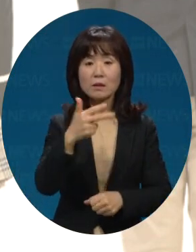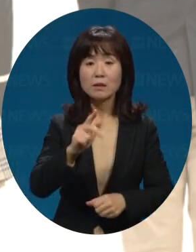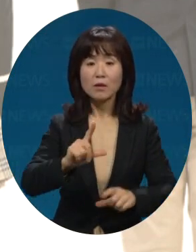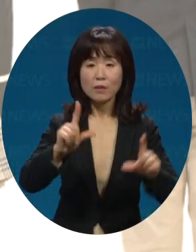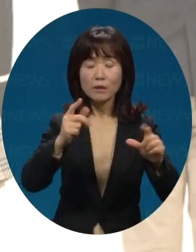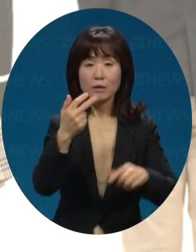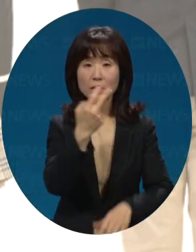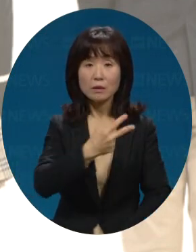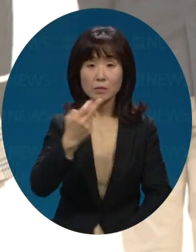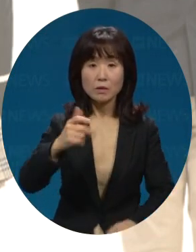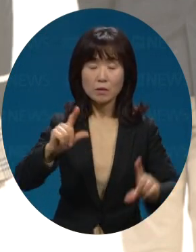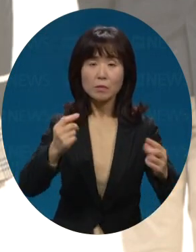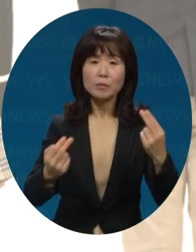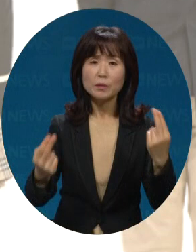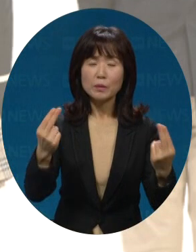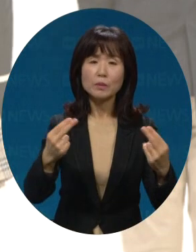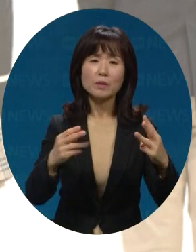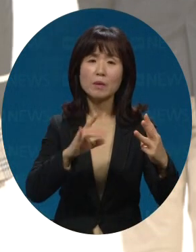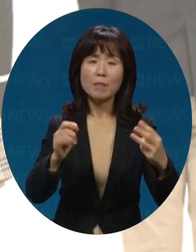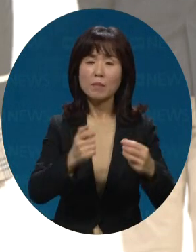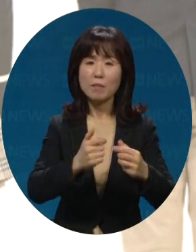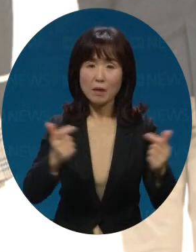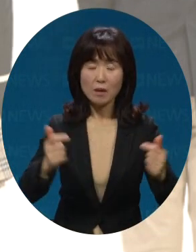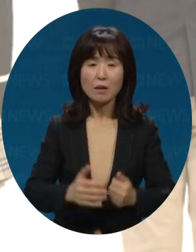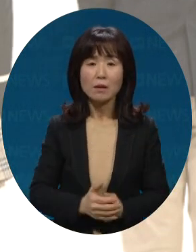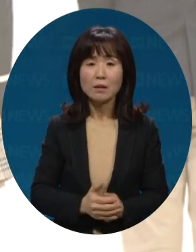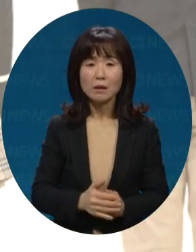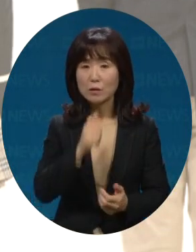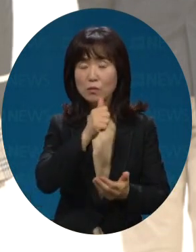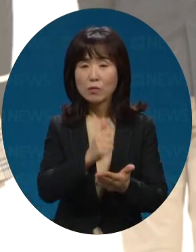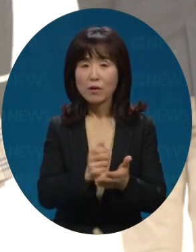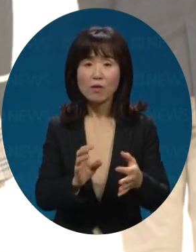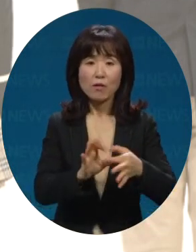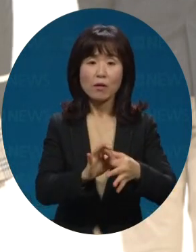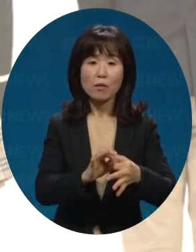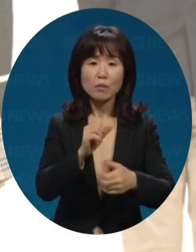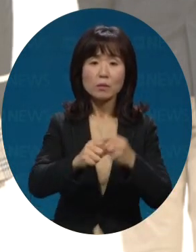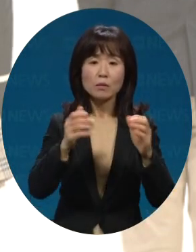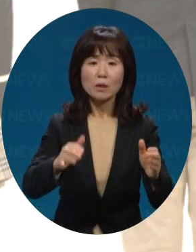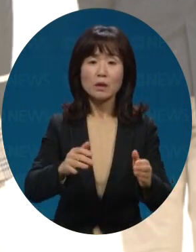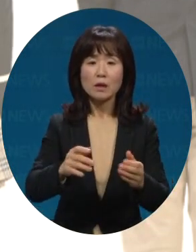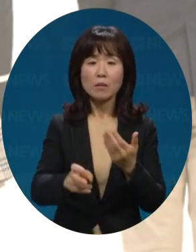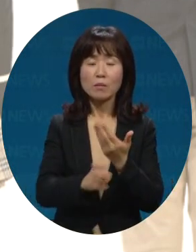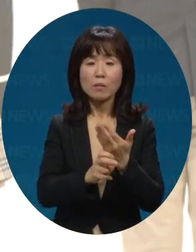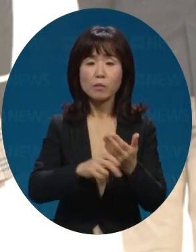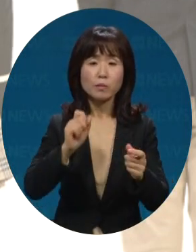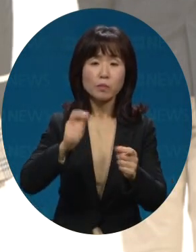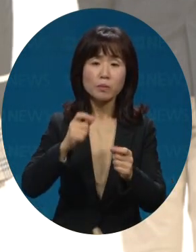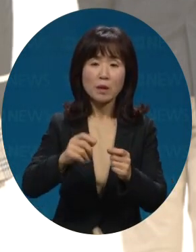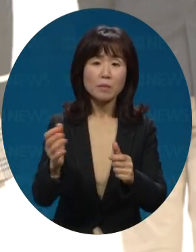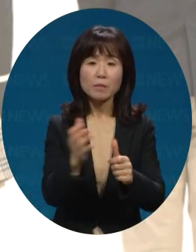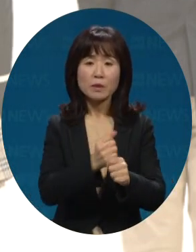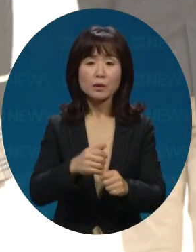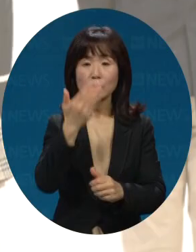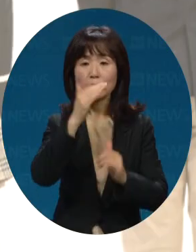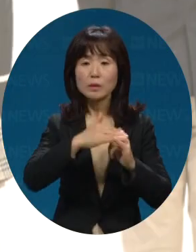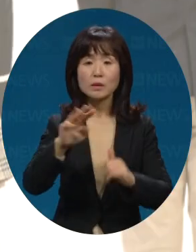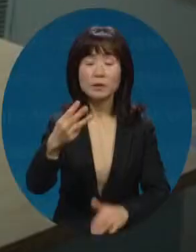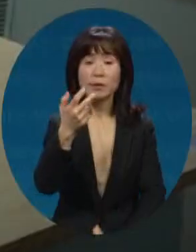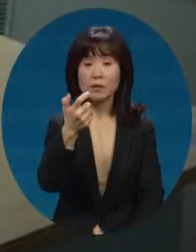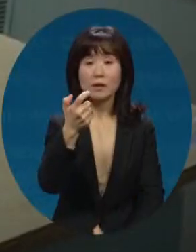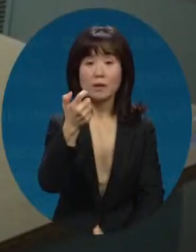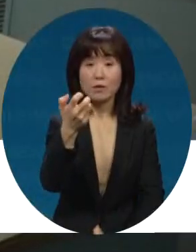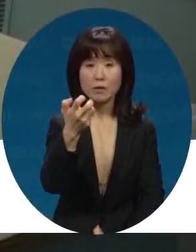3배 늘었습니다 범죄로까지 이어져 지난 5년 동안 불법 도박으로 검거된 청소년은 308명의